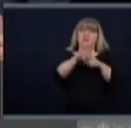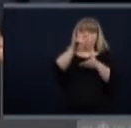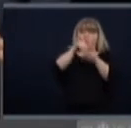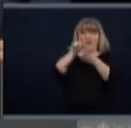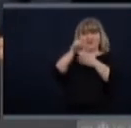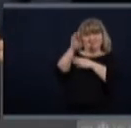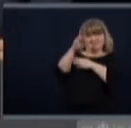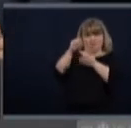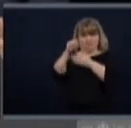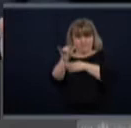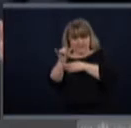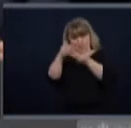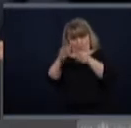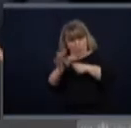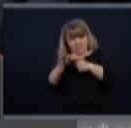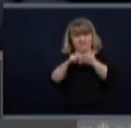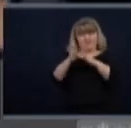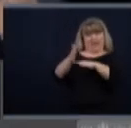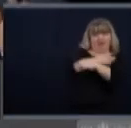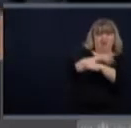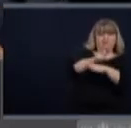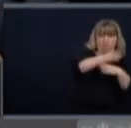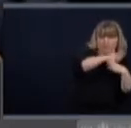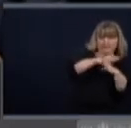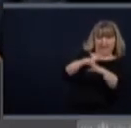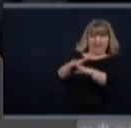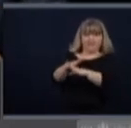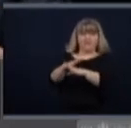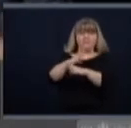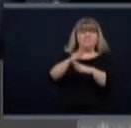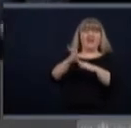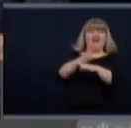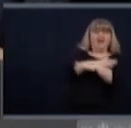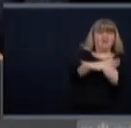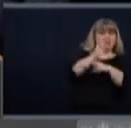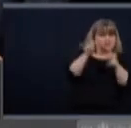mais on va suivre la situation. Donc, si jamais la situation